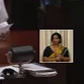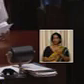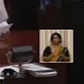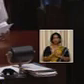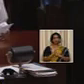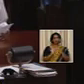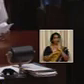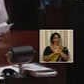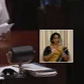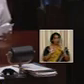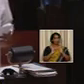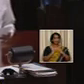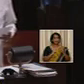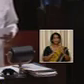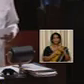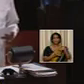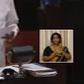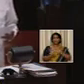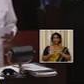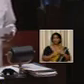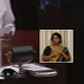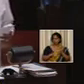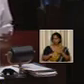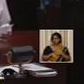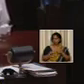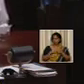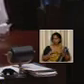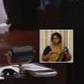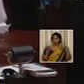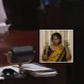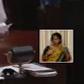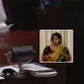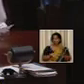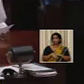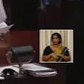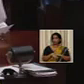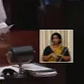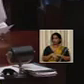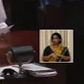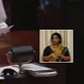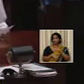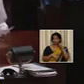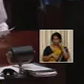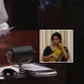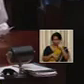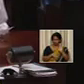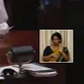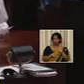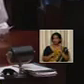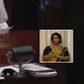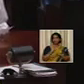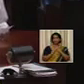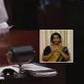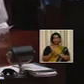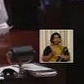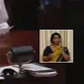මාර්තු 19 වෙනිදායින් පසුව පළාත් පාලන ආයතන දූර කාලය අවසන් වුණු අවස්ථාවේ ඔබතුමාගේ